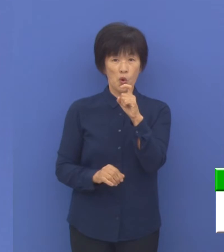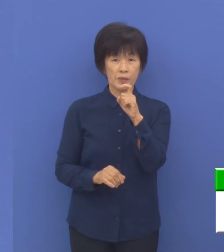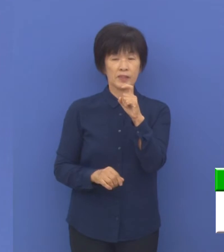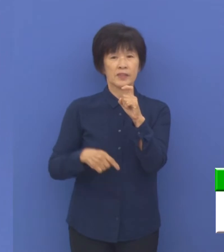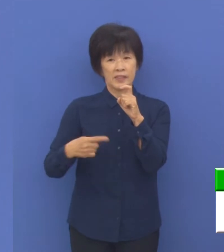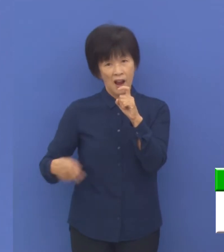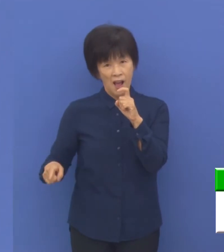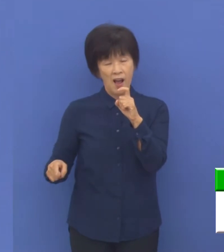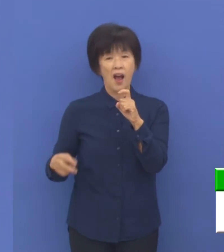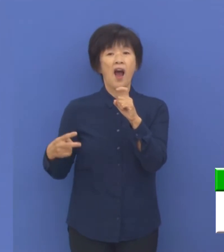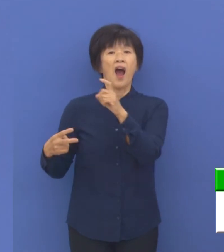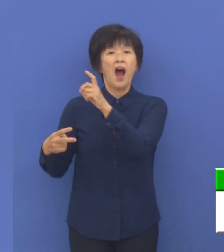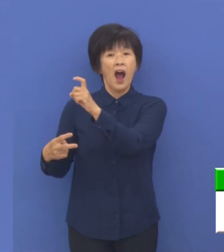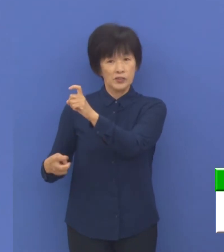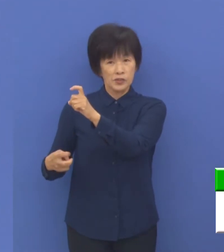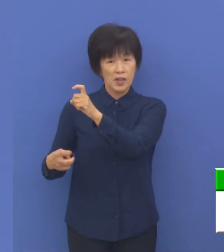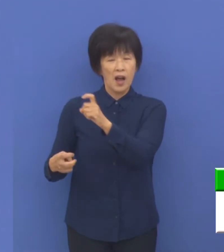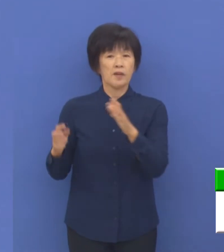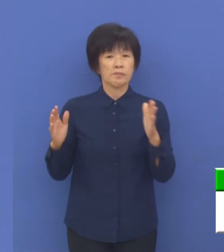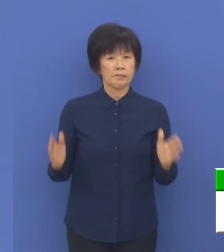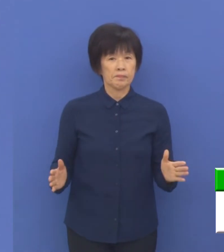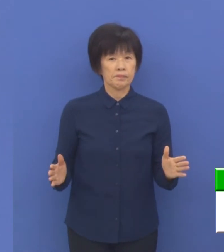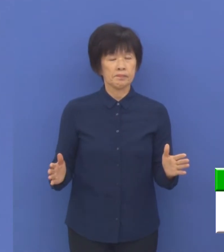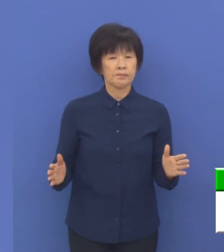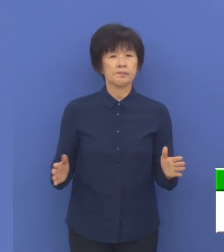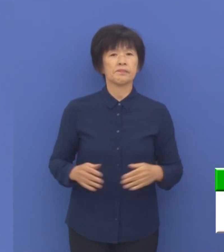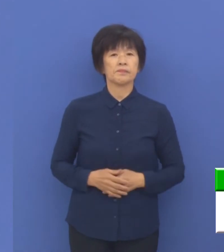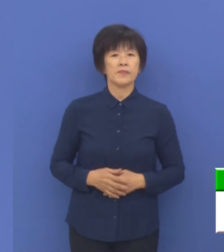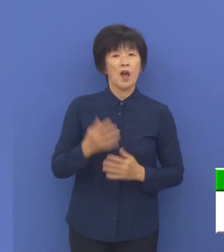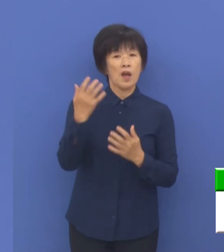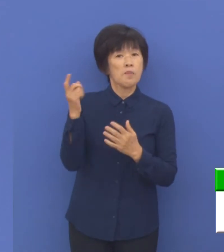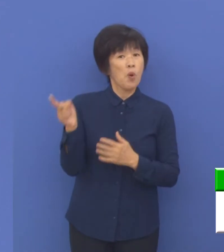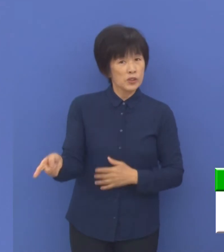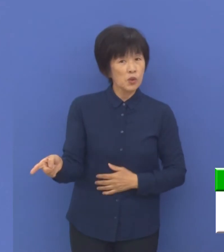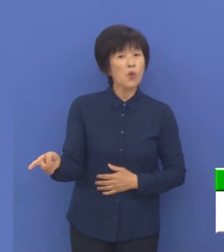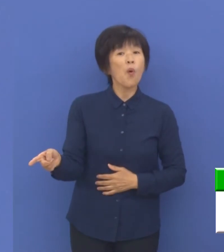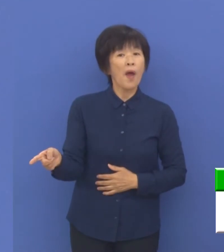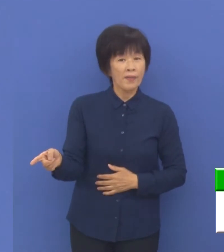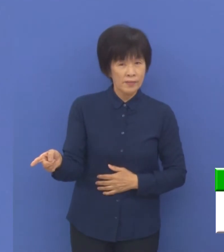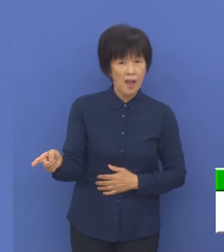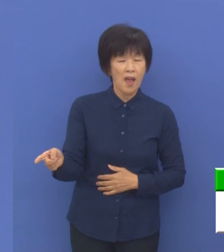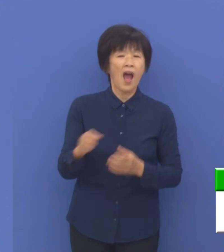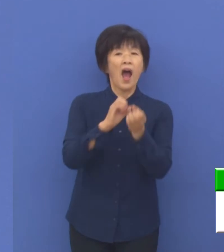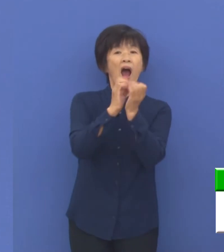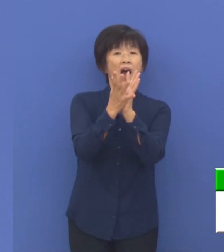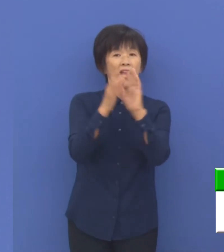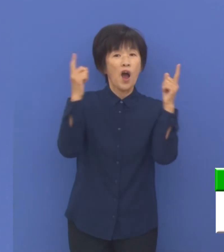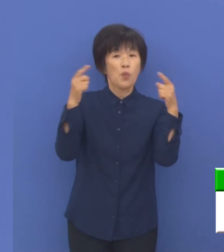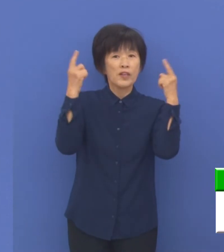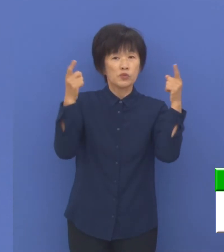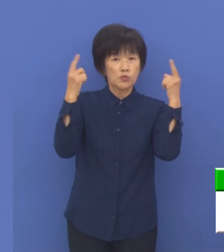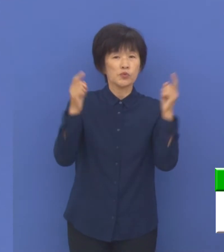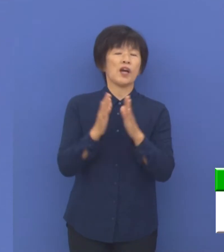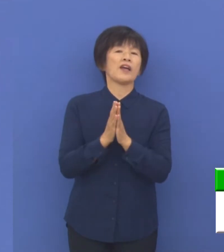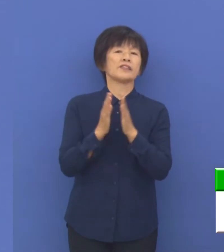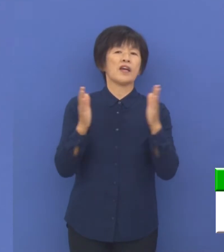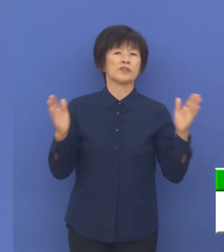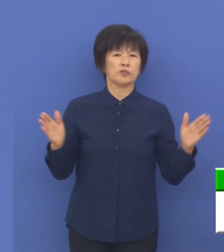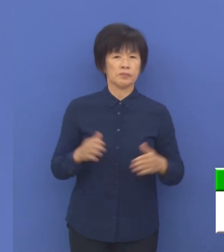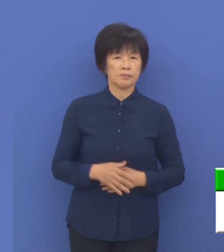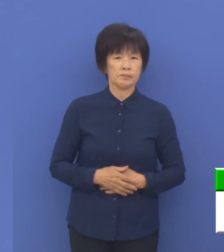僅か日曜日までの2日間森園公園で森園花フェスを開催し